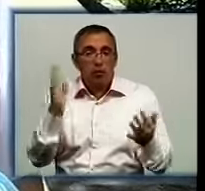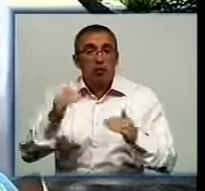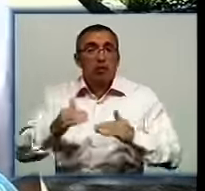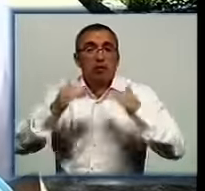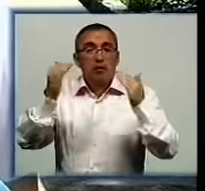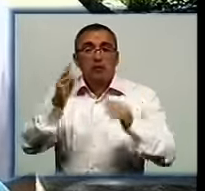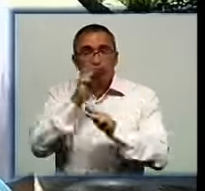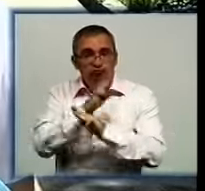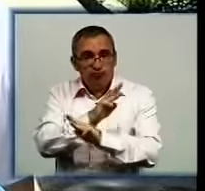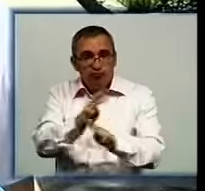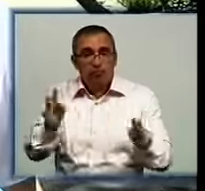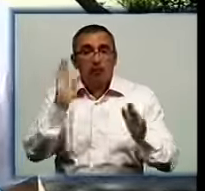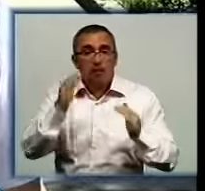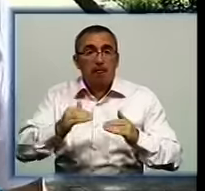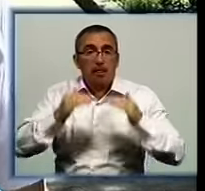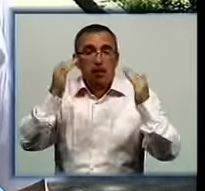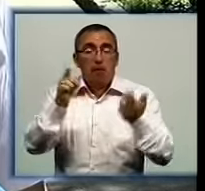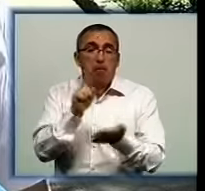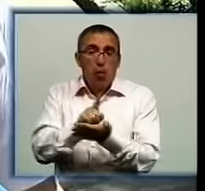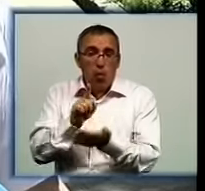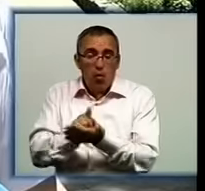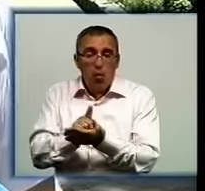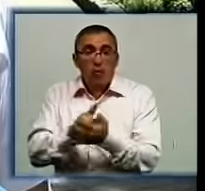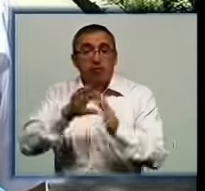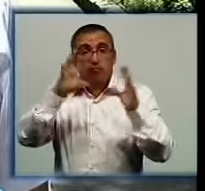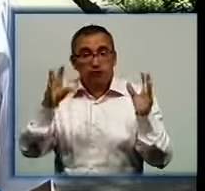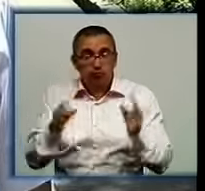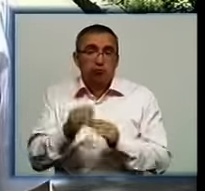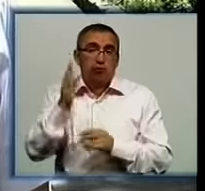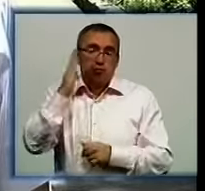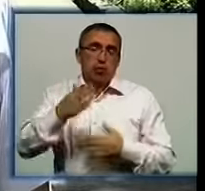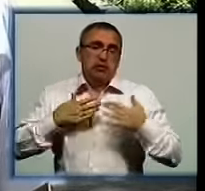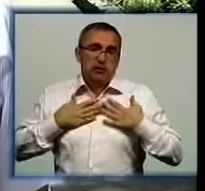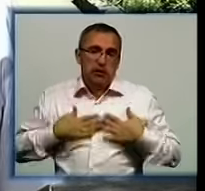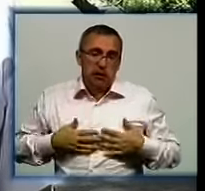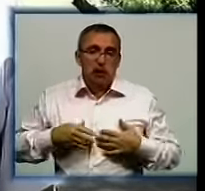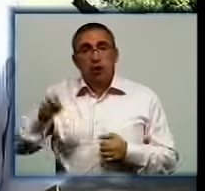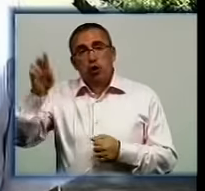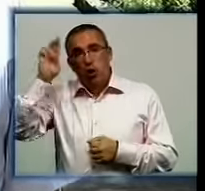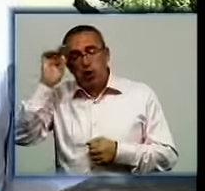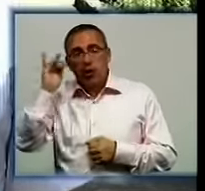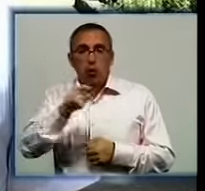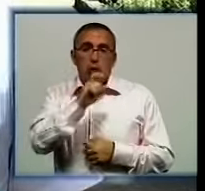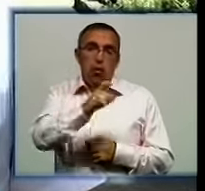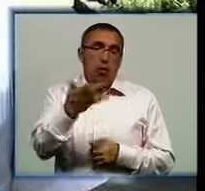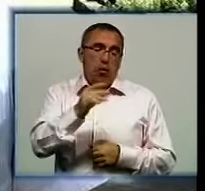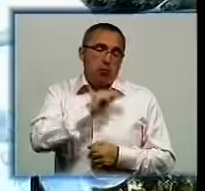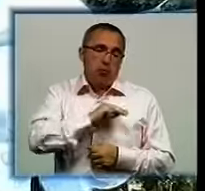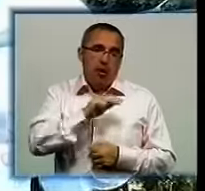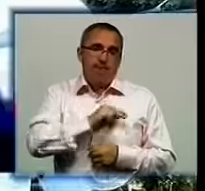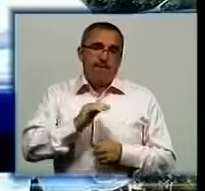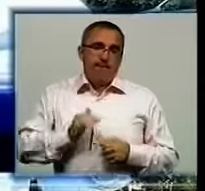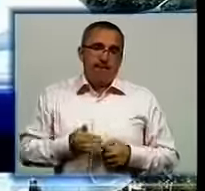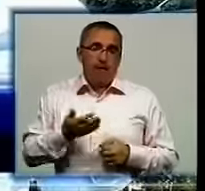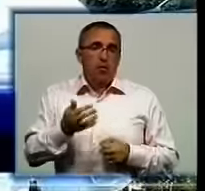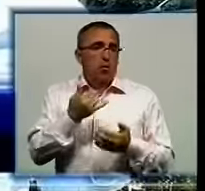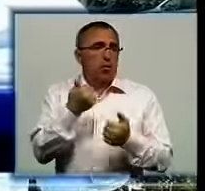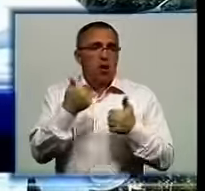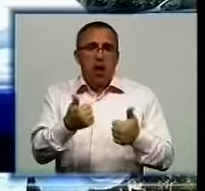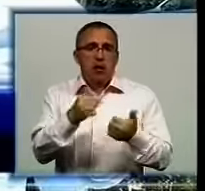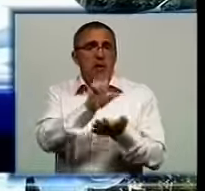збільшуватися заробітна плата, будуть збільшуватись податки, за рахунок цього будуть задоволені і держава, і люди, які працюють в агрофірмі. Дуже гарний